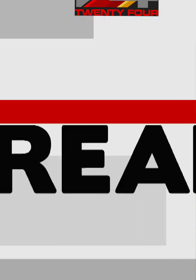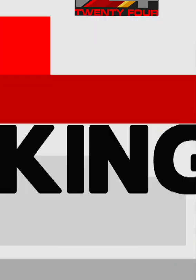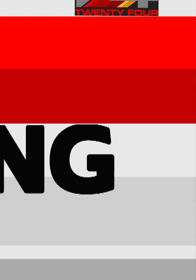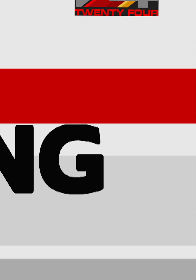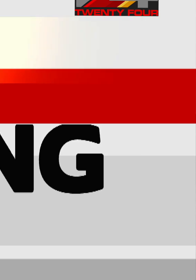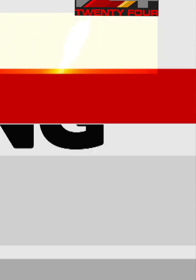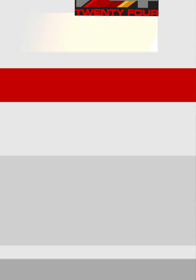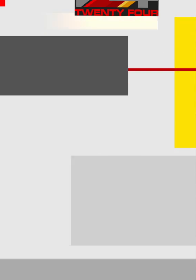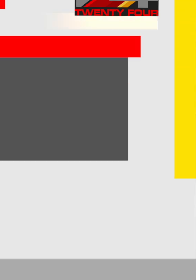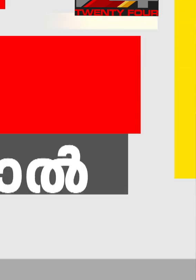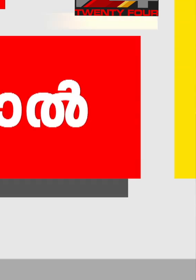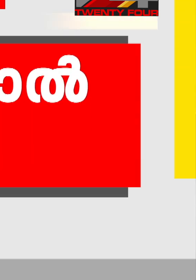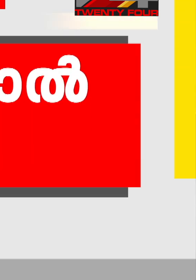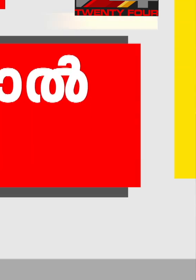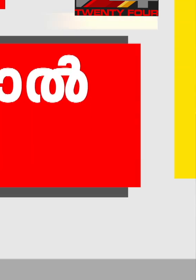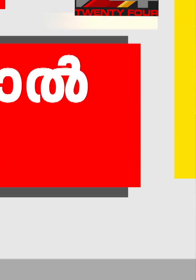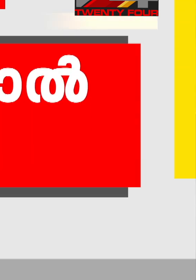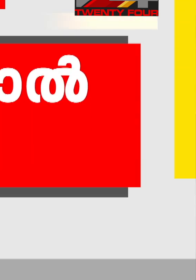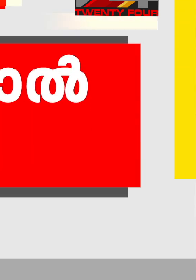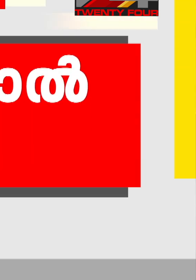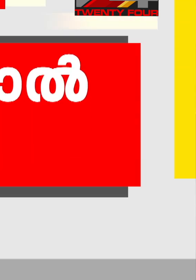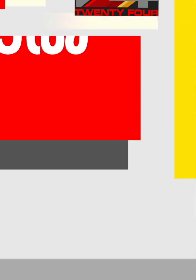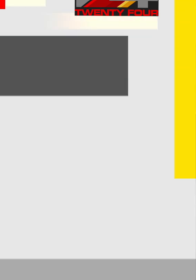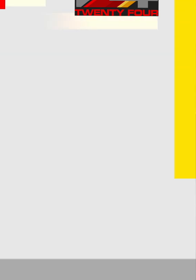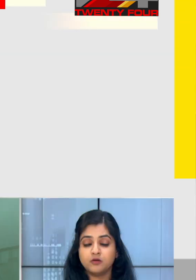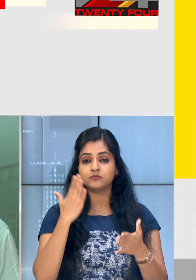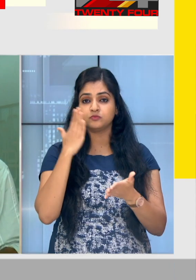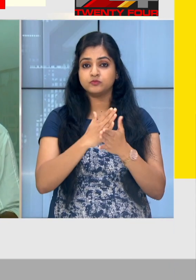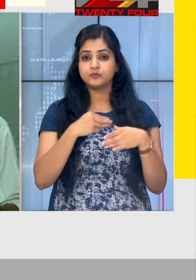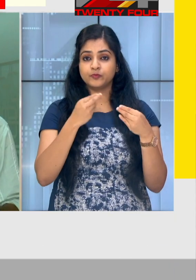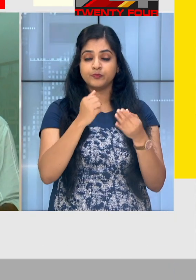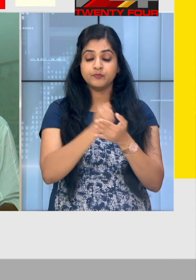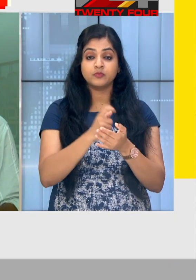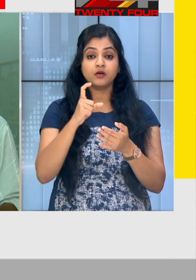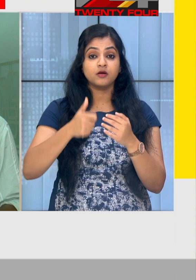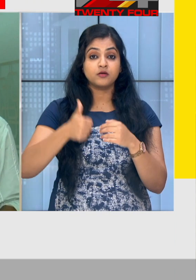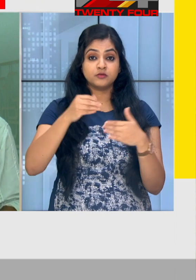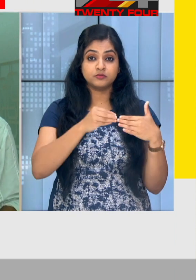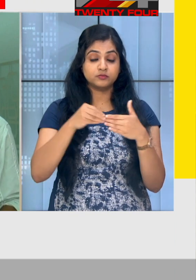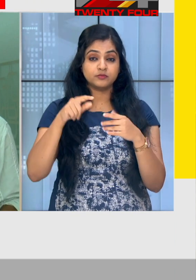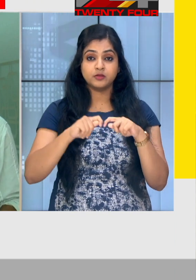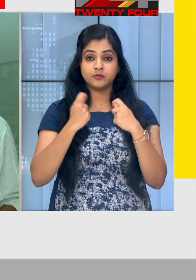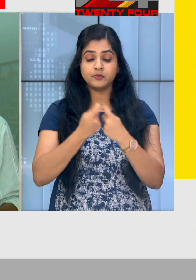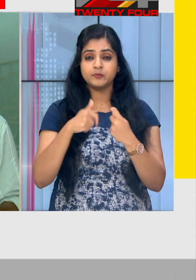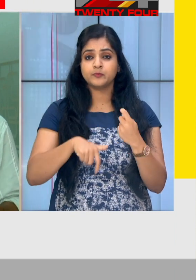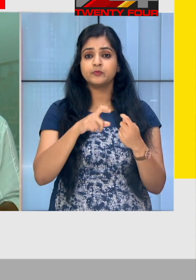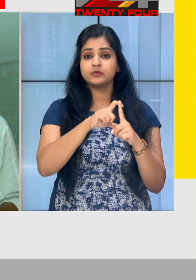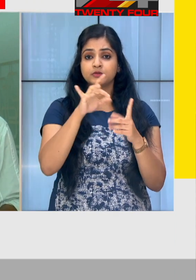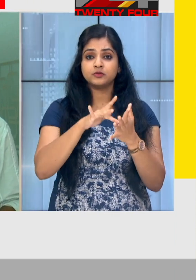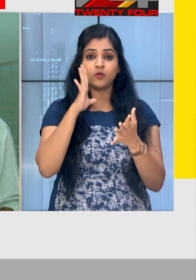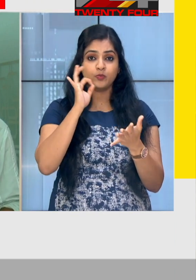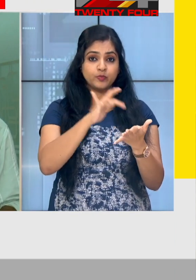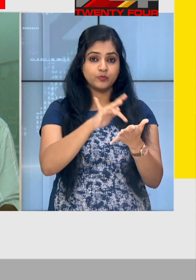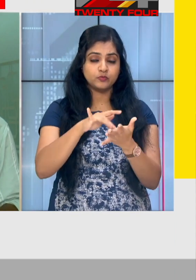ഒഴിവാക്കാനാവണം. ജില്ലയിലെ പ്രധാന മാർക്കറ്റുകളിൽ കളക്ടറുടെ നേതൃത്വത്തിലുള്ള ടീം അത് നേരിട്ടുള്ള പരിശോധനകൾ നടത്തണം. പോലീസിന്റെ ഇടപെടലും ഇക്കാര്യത്തിൽ